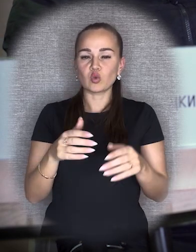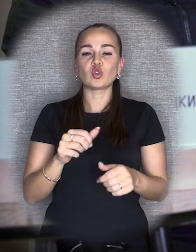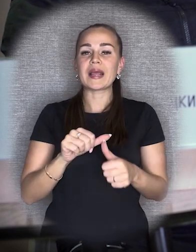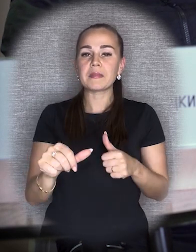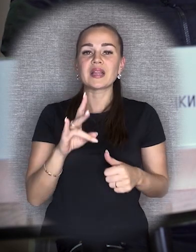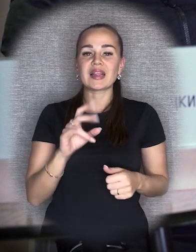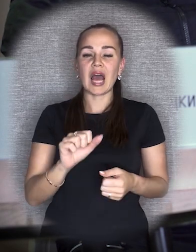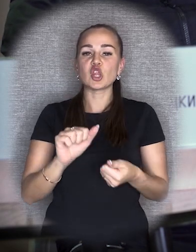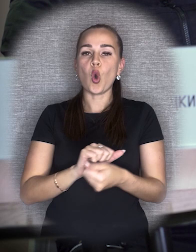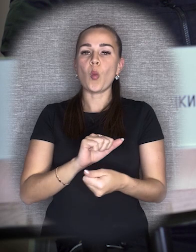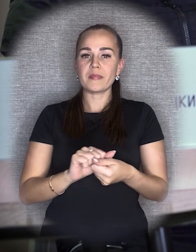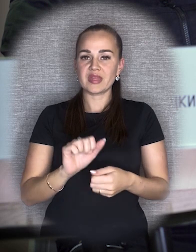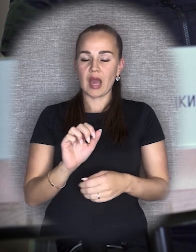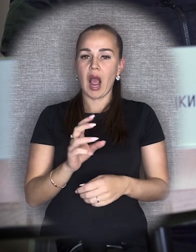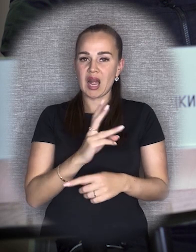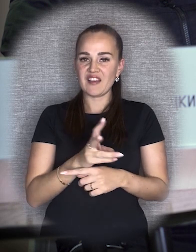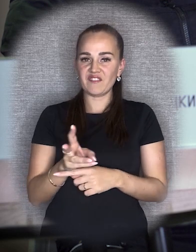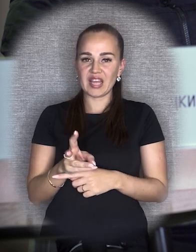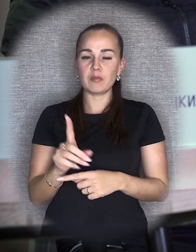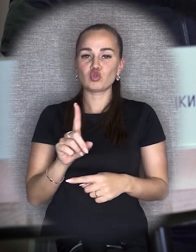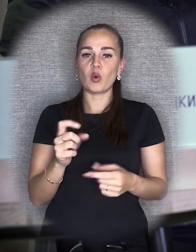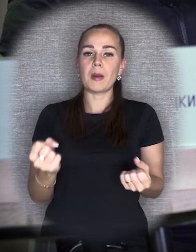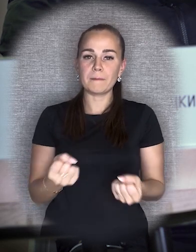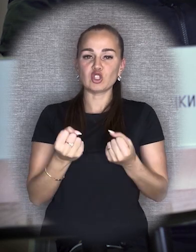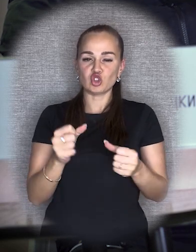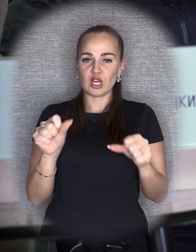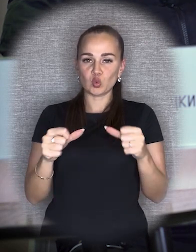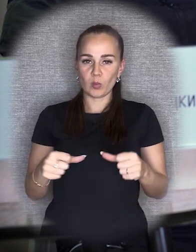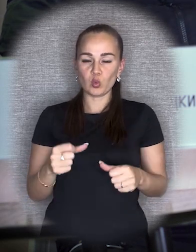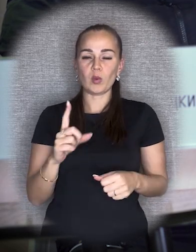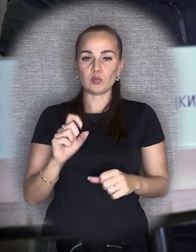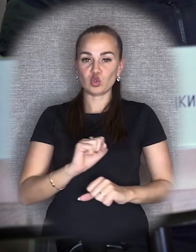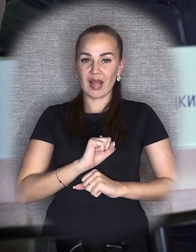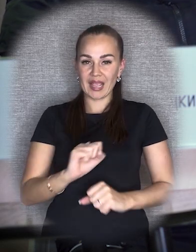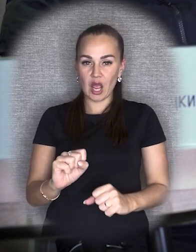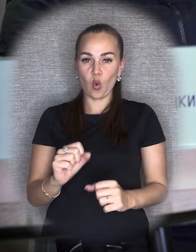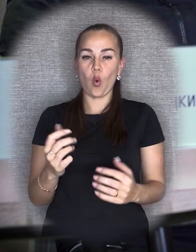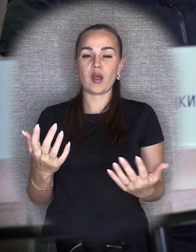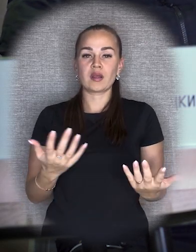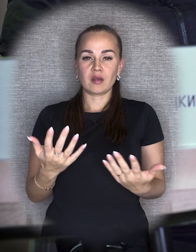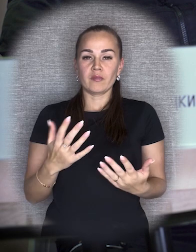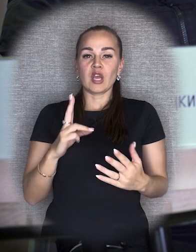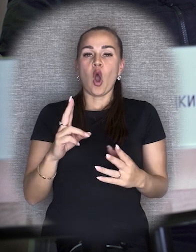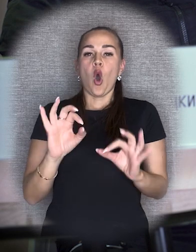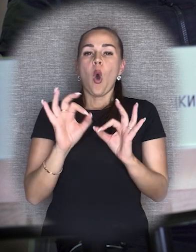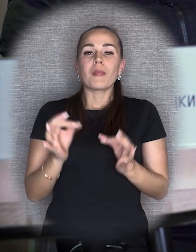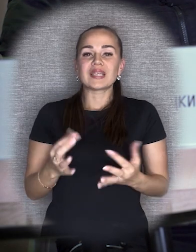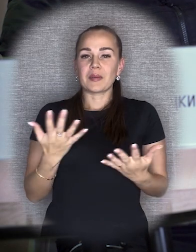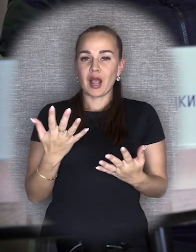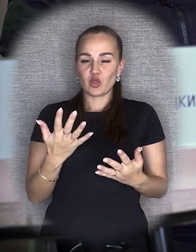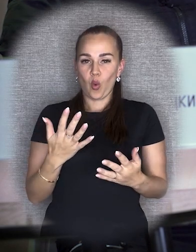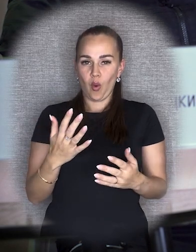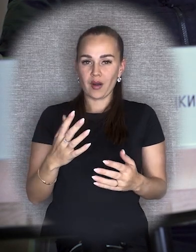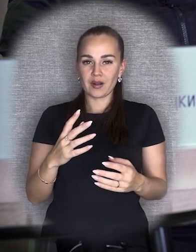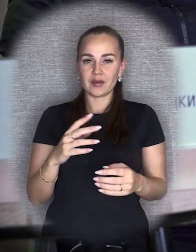документальных материалах, чтобы поддержать скульптуру. Потому что вот те герои, к образам которых